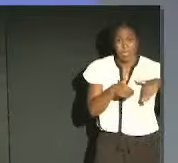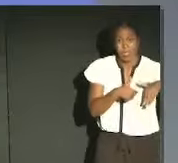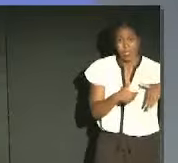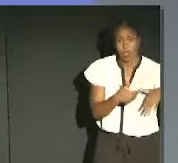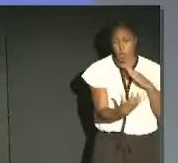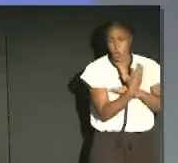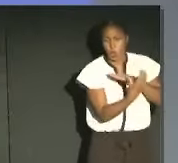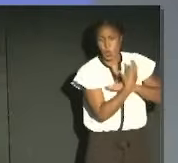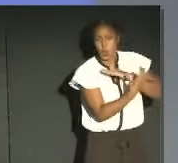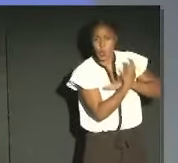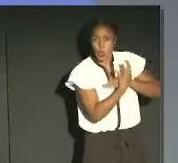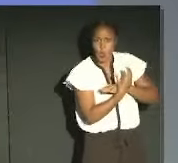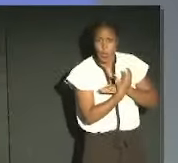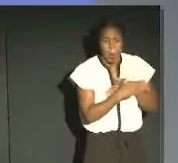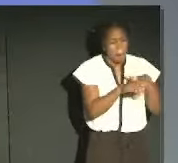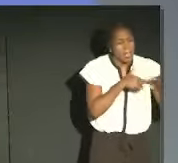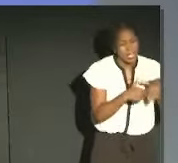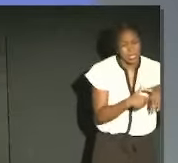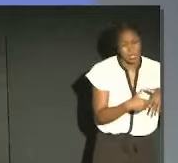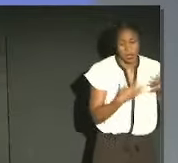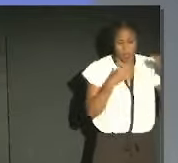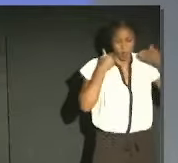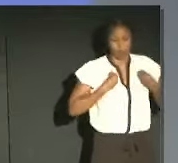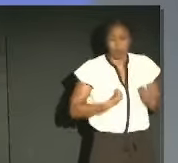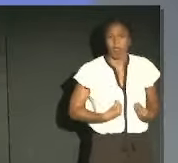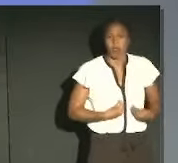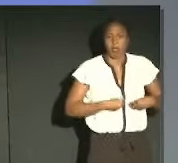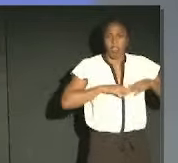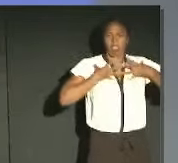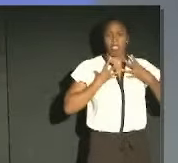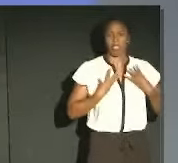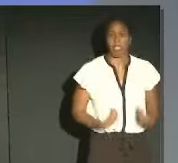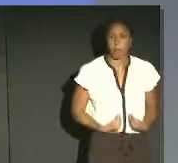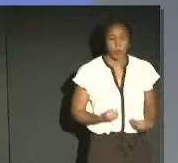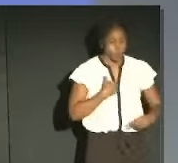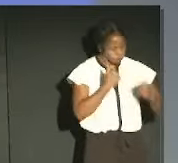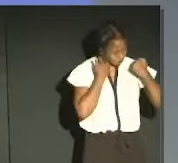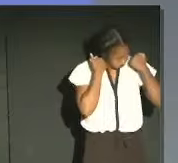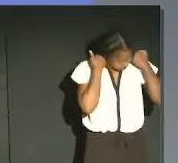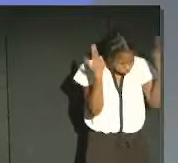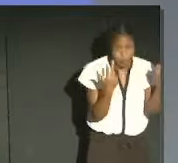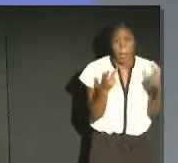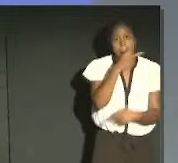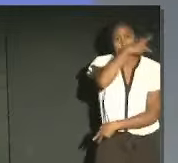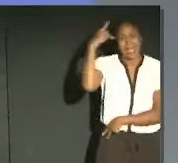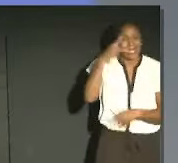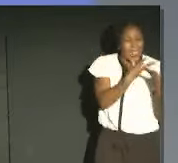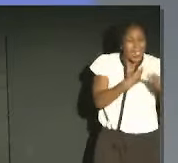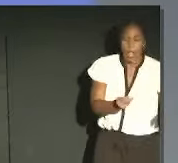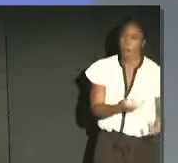salir de nous flétrir et bien nous ne nous terons pas et nous ne laisserons pas la Palestine